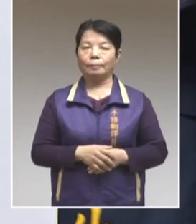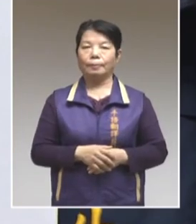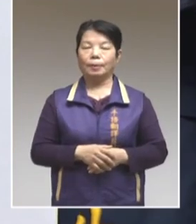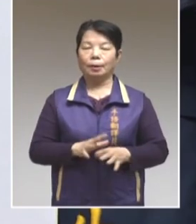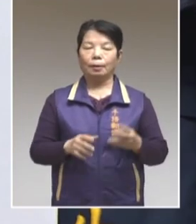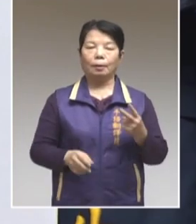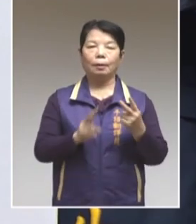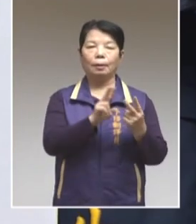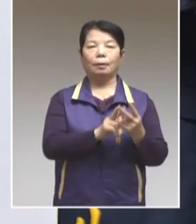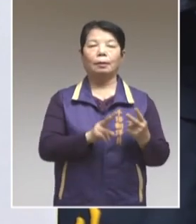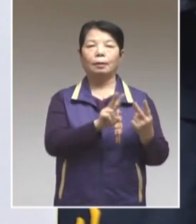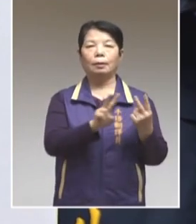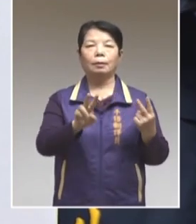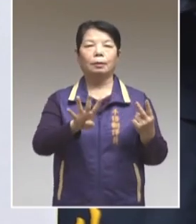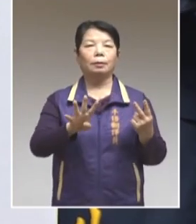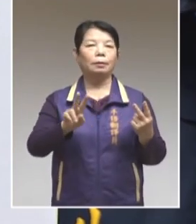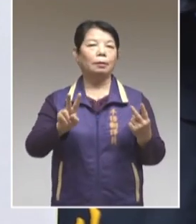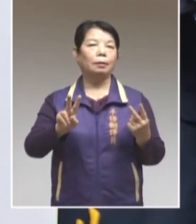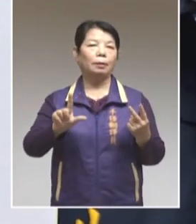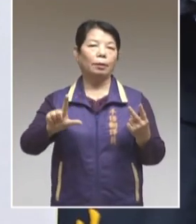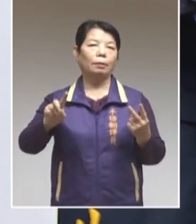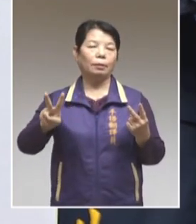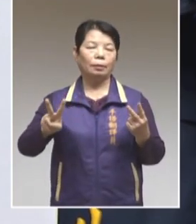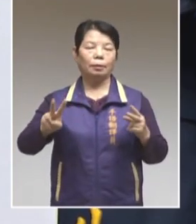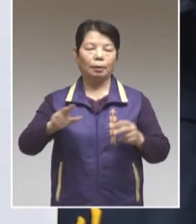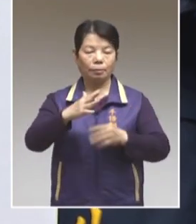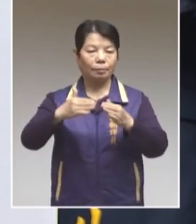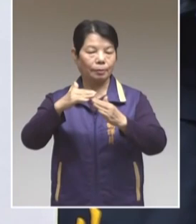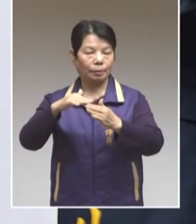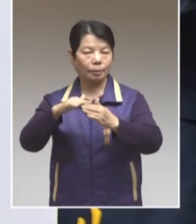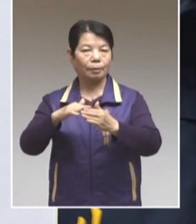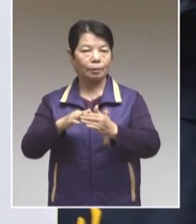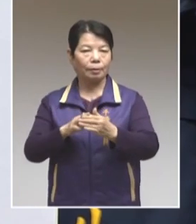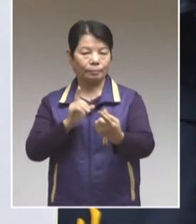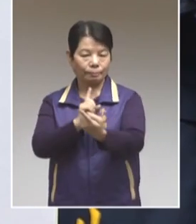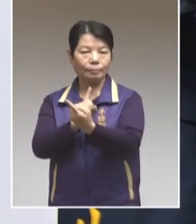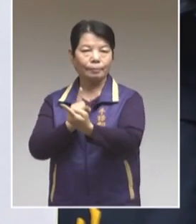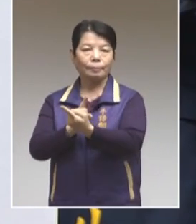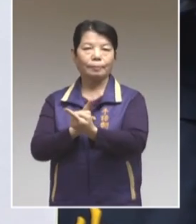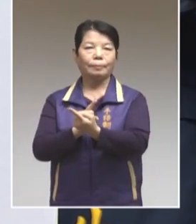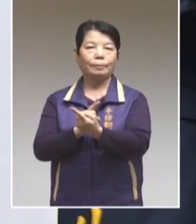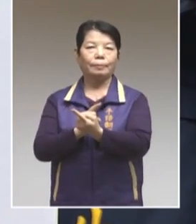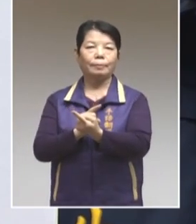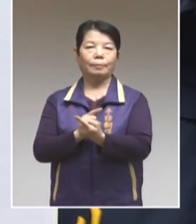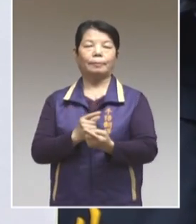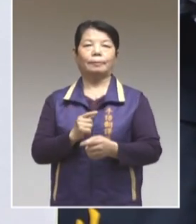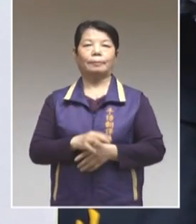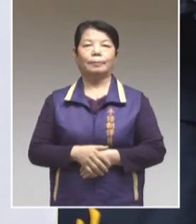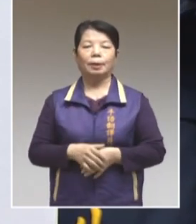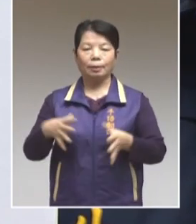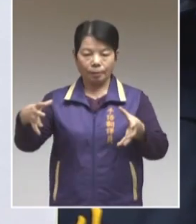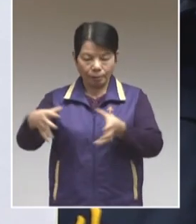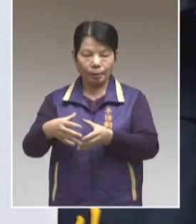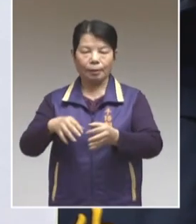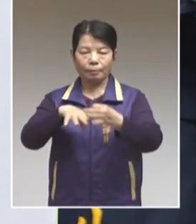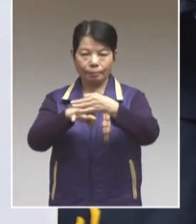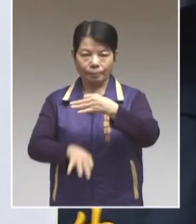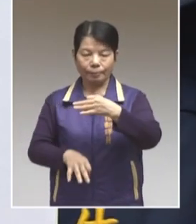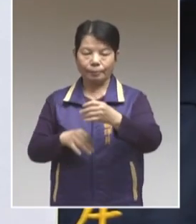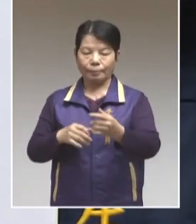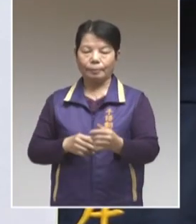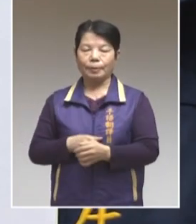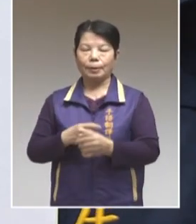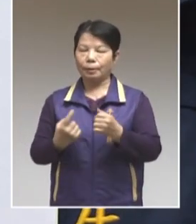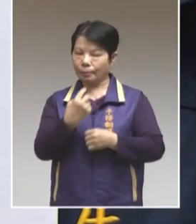在22462的这个校园的接触者这一部分，我们有进一步的进行这个框列跟裁